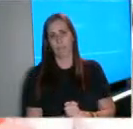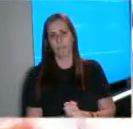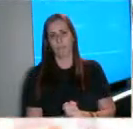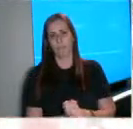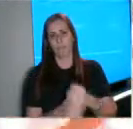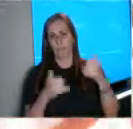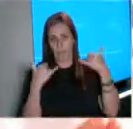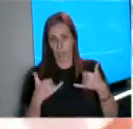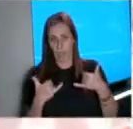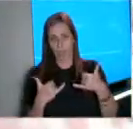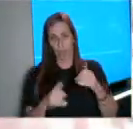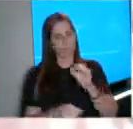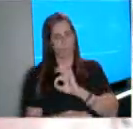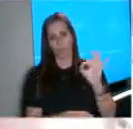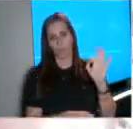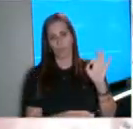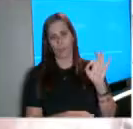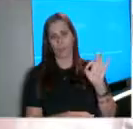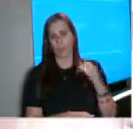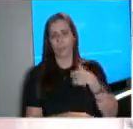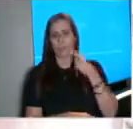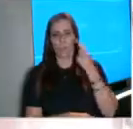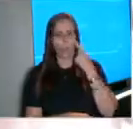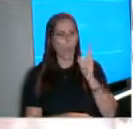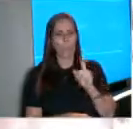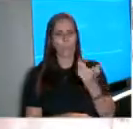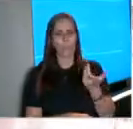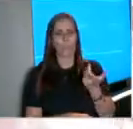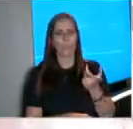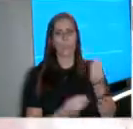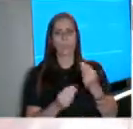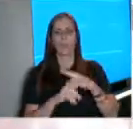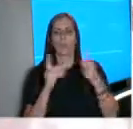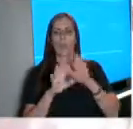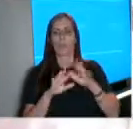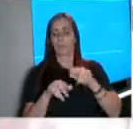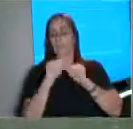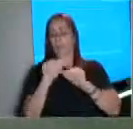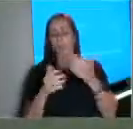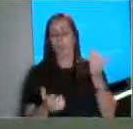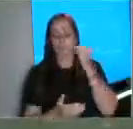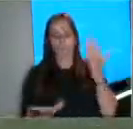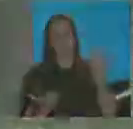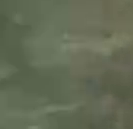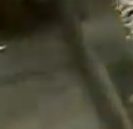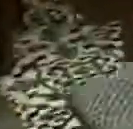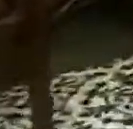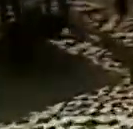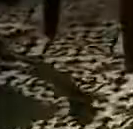ובגדול, כרגע ההתנהלות מצוינת. אני לא רואה משהו אחר חוץ מלסמוך עליו.